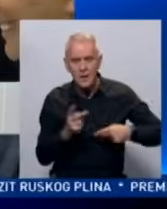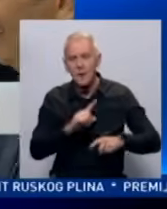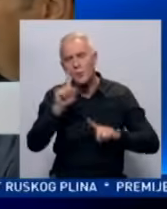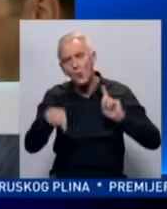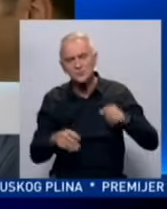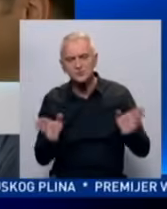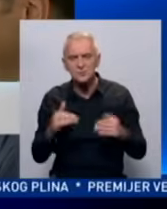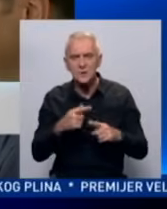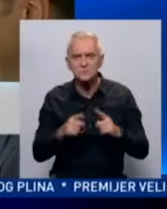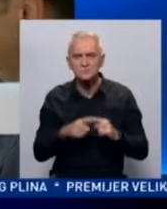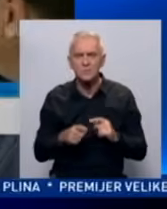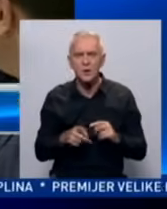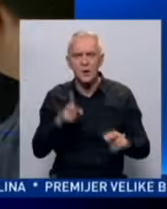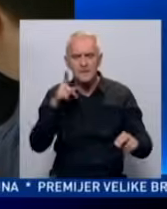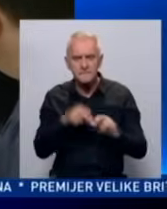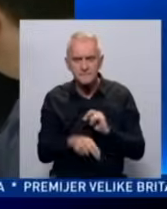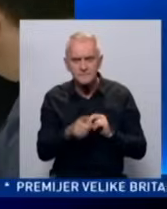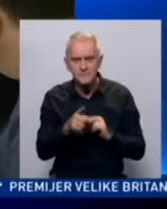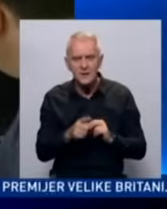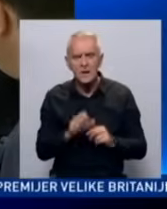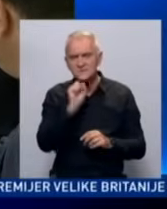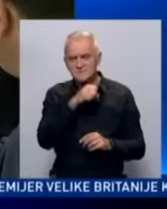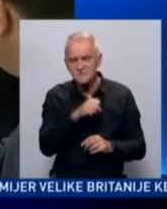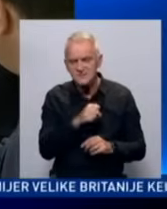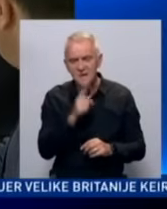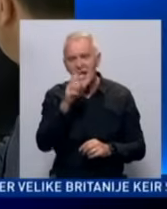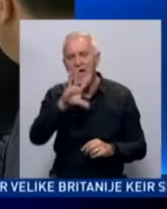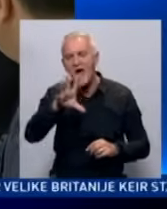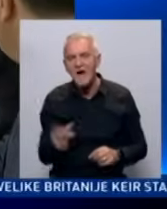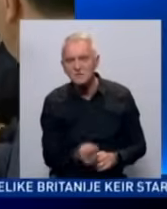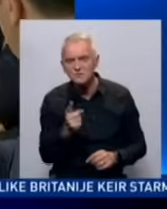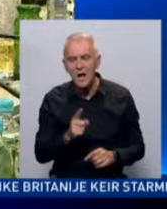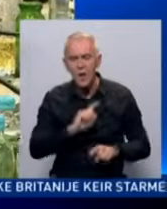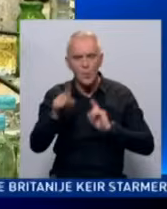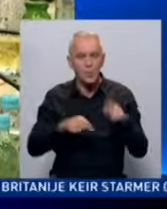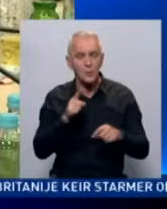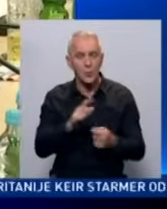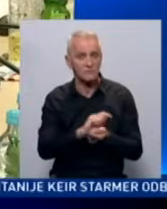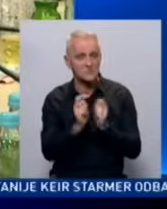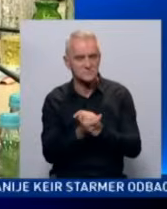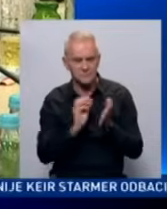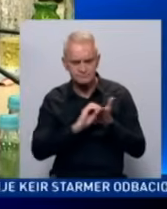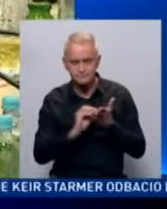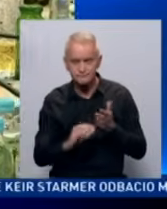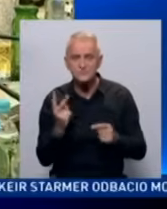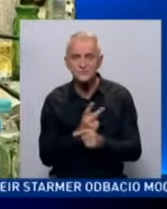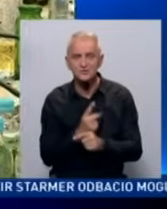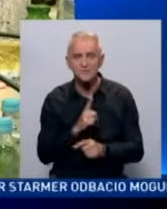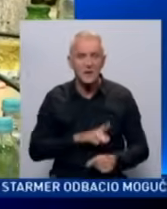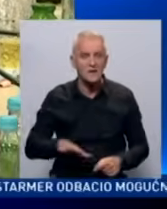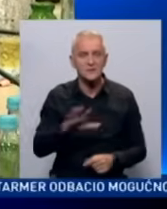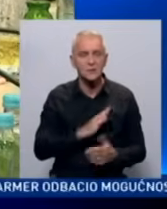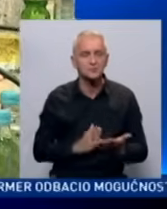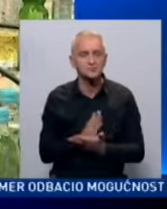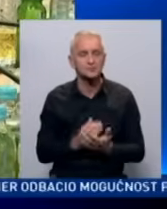radi sprječavanja unošenja klasične svinjske kuge te afričke svinjske kuge. Ovim izmjenama ažurira se popis država i teritorija službeno